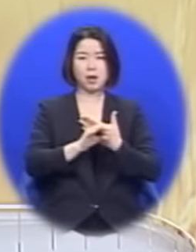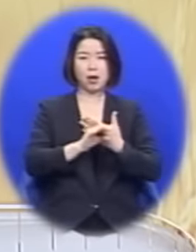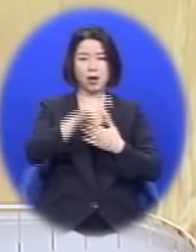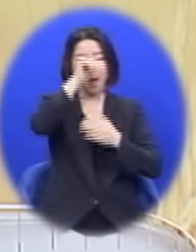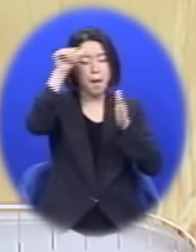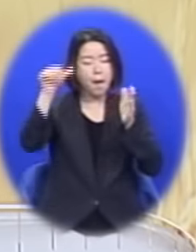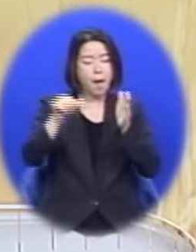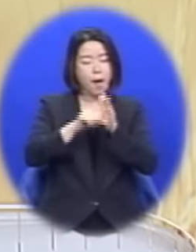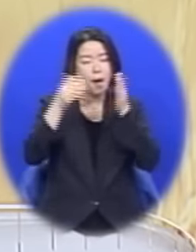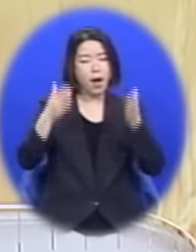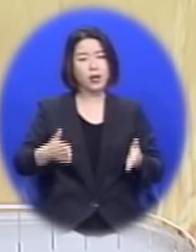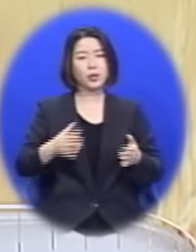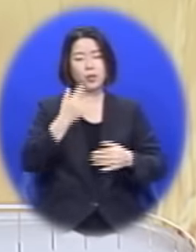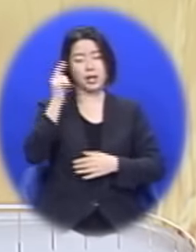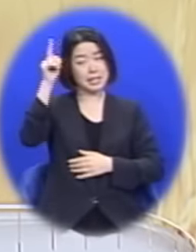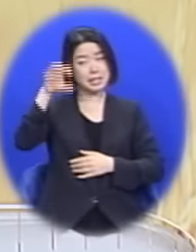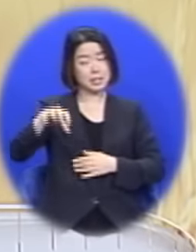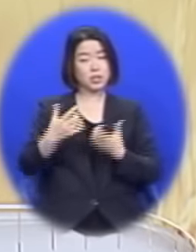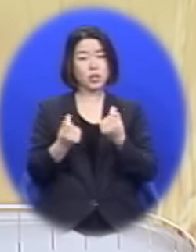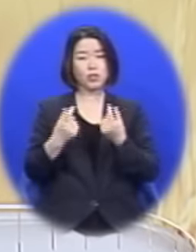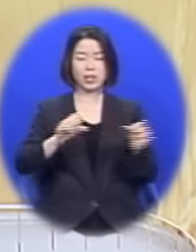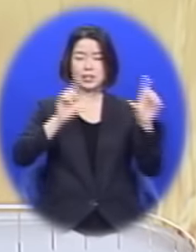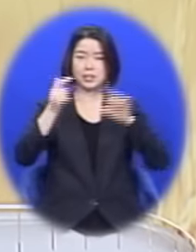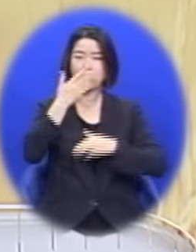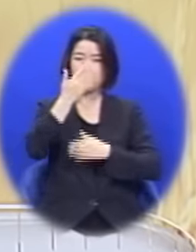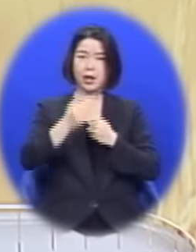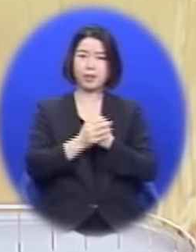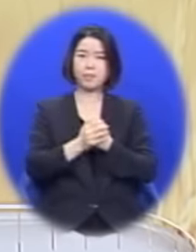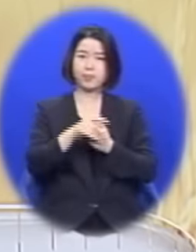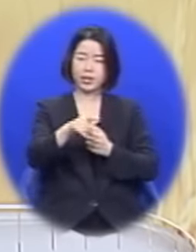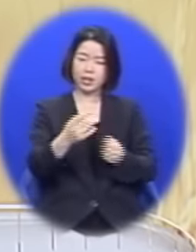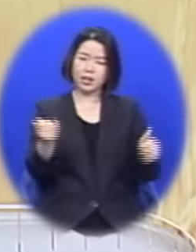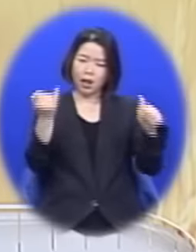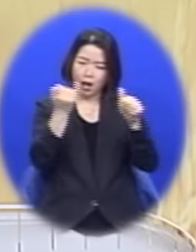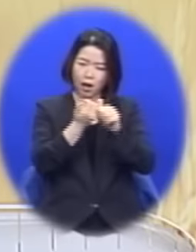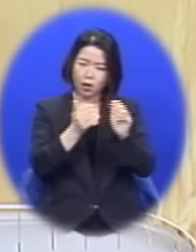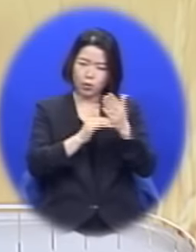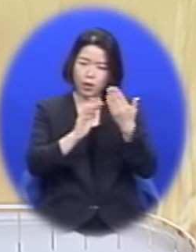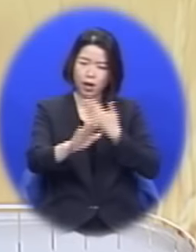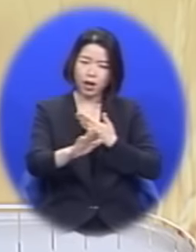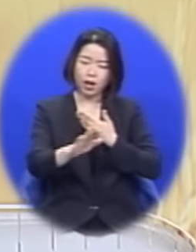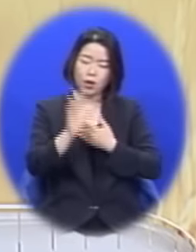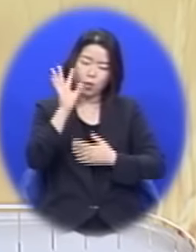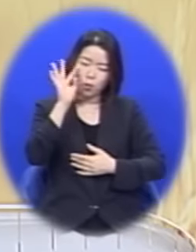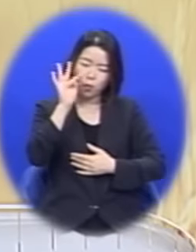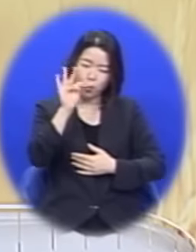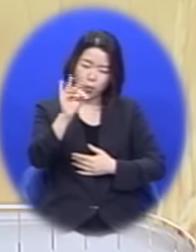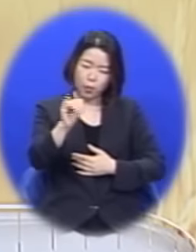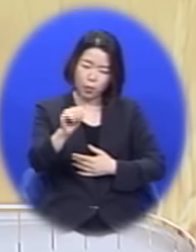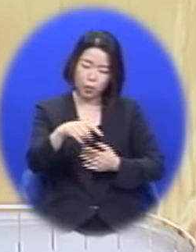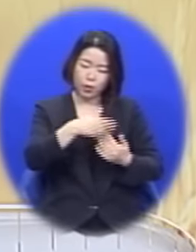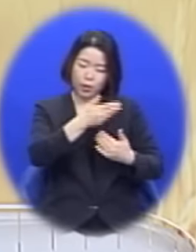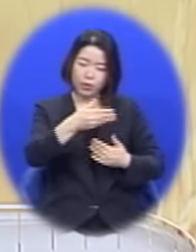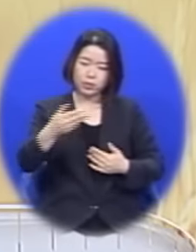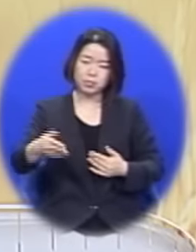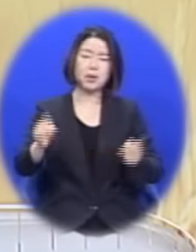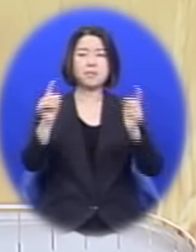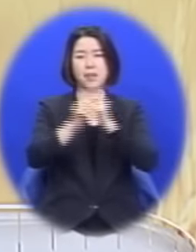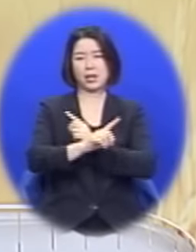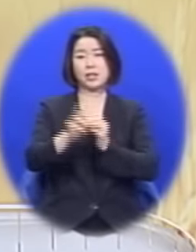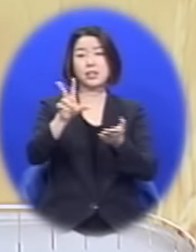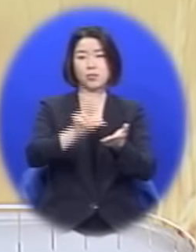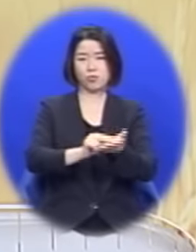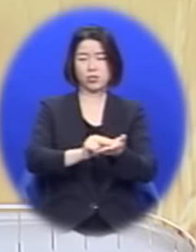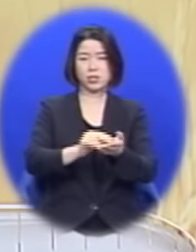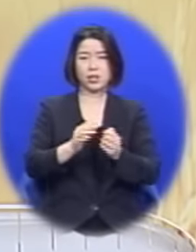근데 그 첫사랑이 결혼하고 얼마 안이면 다 바뀌는 게 문제인 거죠. 우리의 가정의